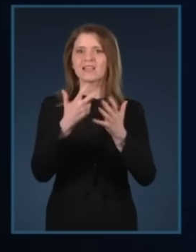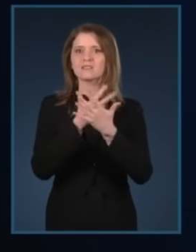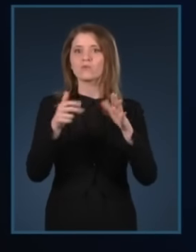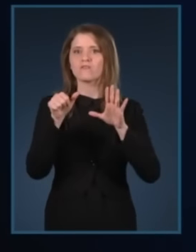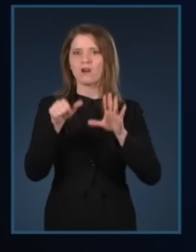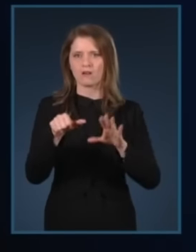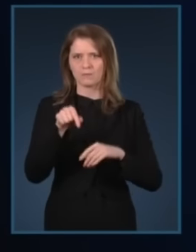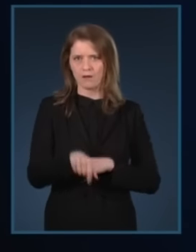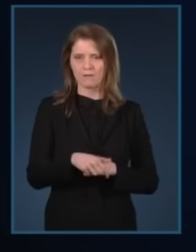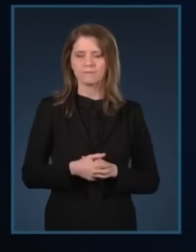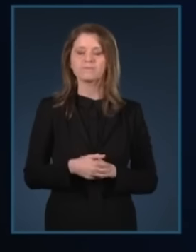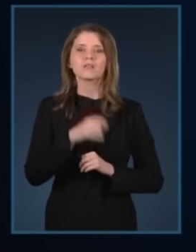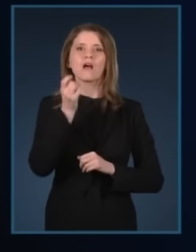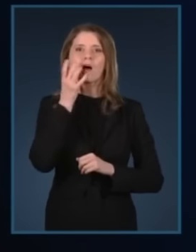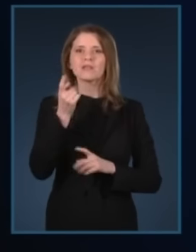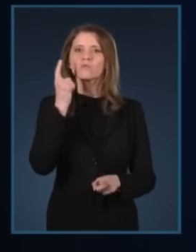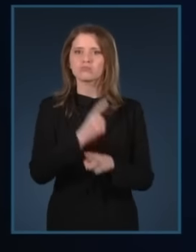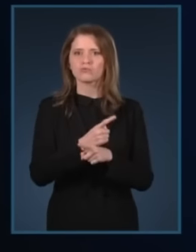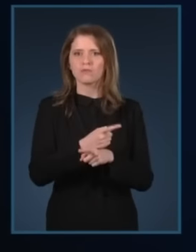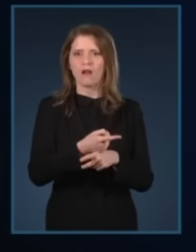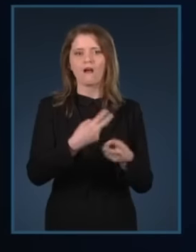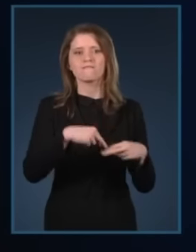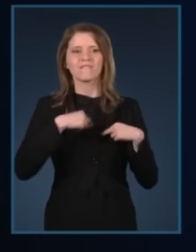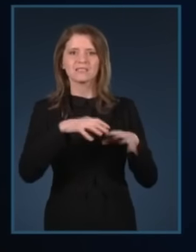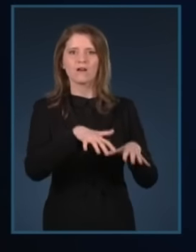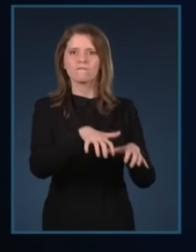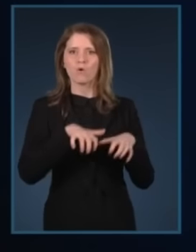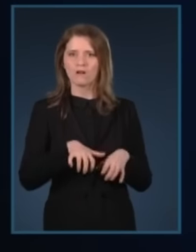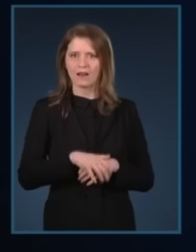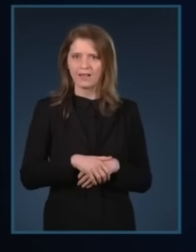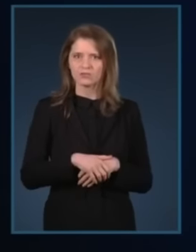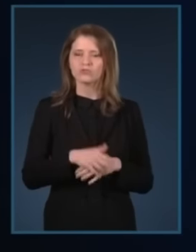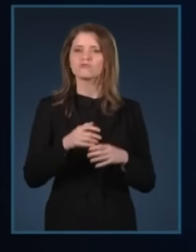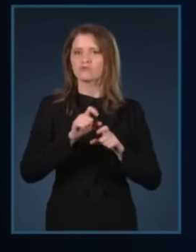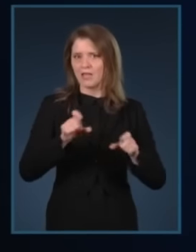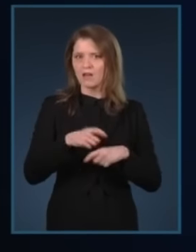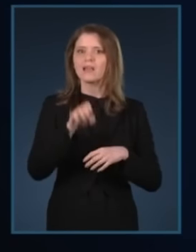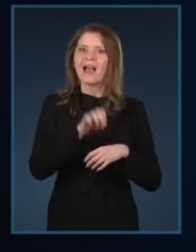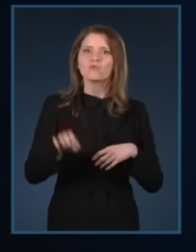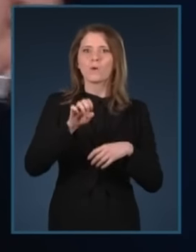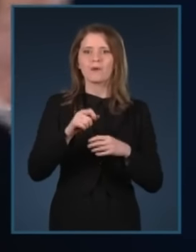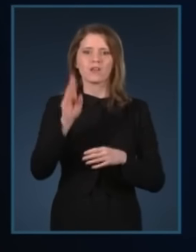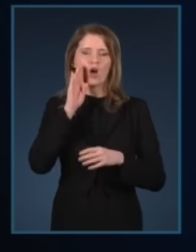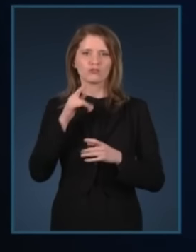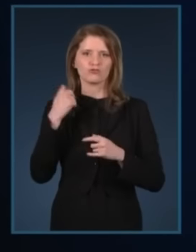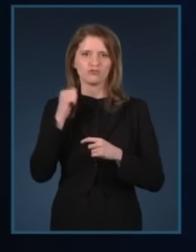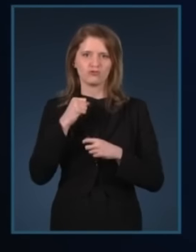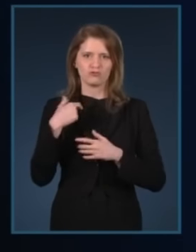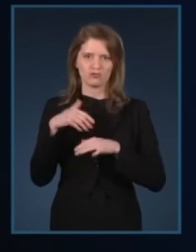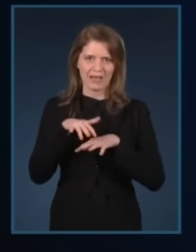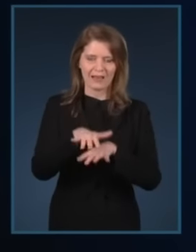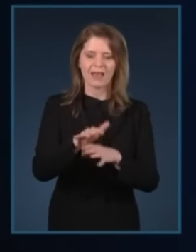1686-ban, amikor Buda visszafoglalásáért egy európai hadsereg szavoljai vezetésével spanyol